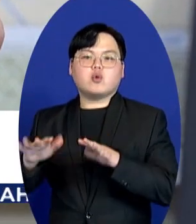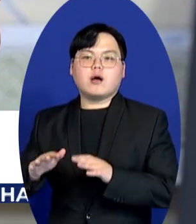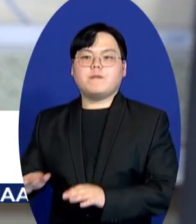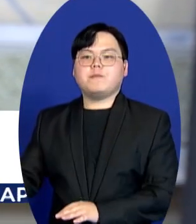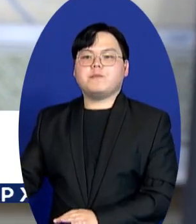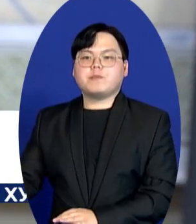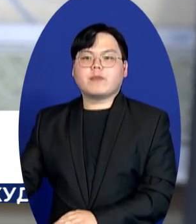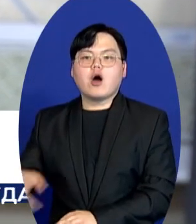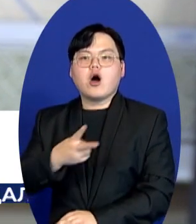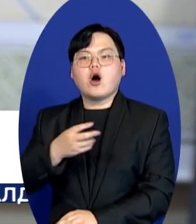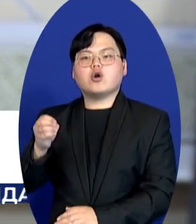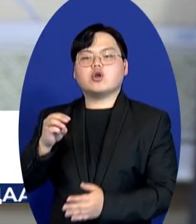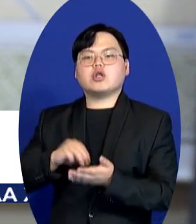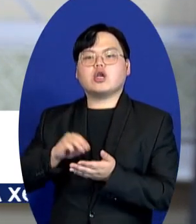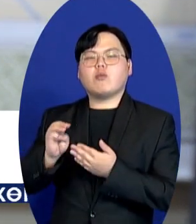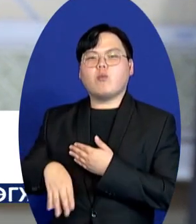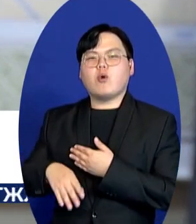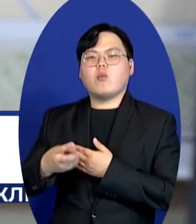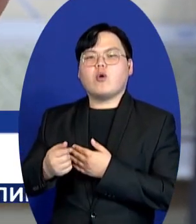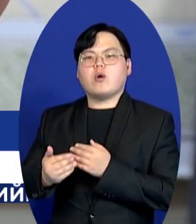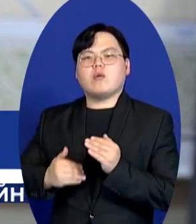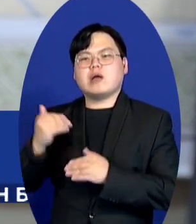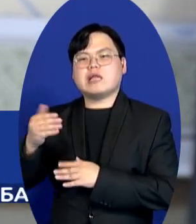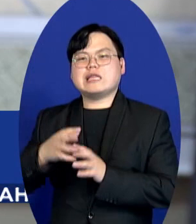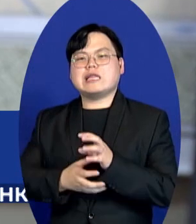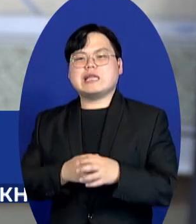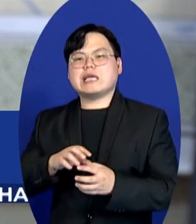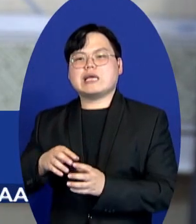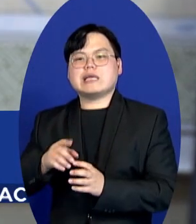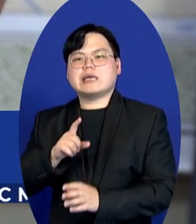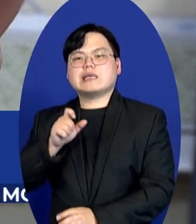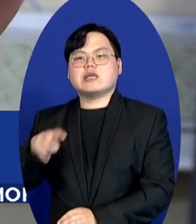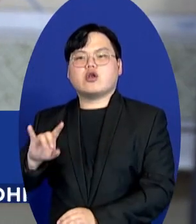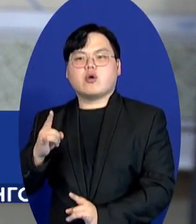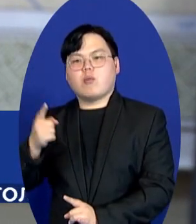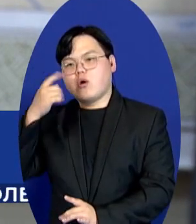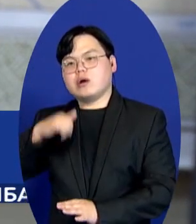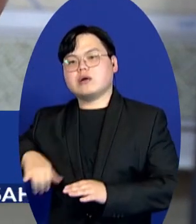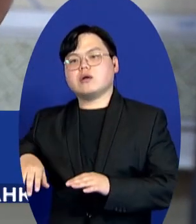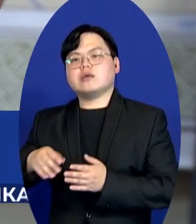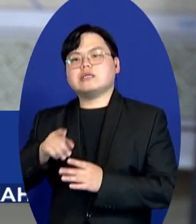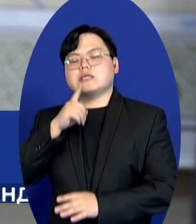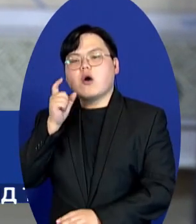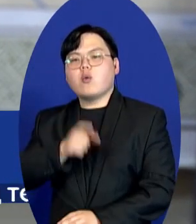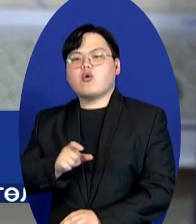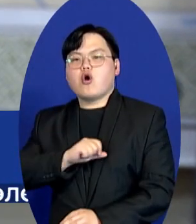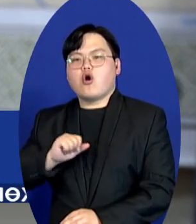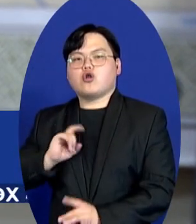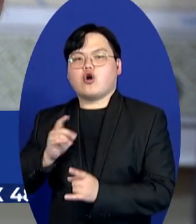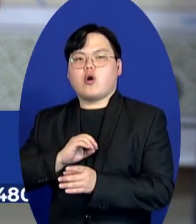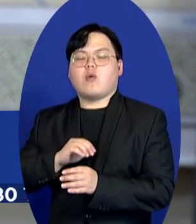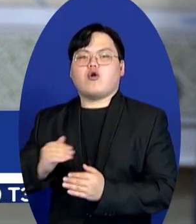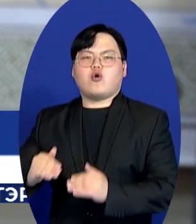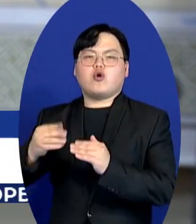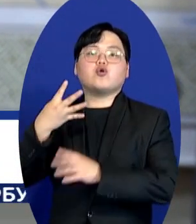200 тэрбум Америк долларын үнэлгээг давсан Дэлхийн дижитал тоглоомын зах зээлд Монгол залуус өөрсдийн тоглоомоо хөгжүүлээд 4 жил болж байна. 20